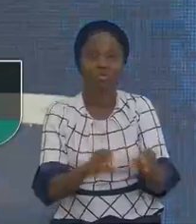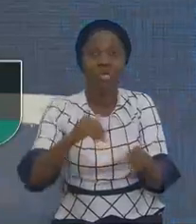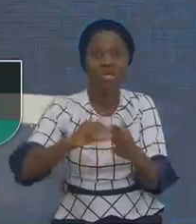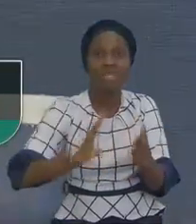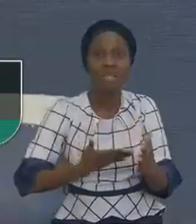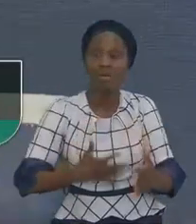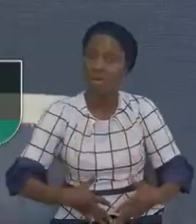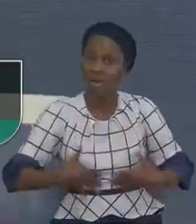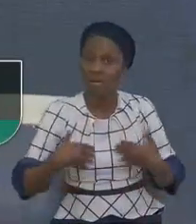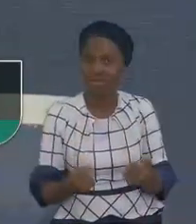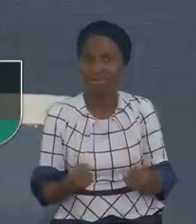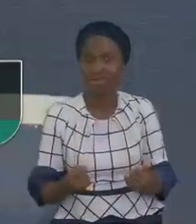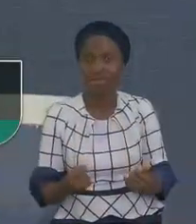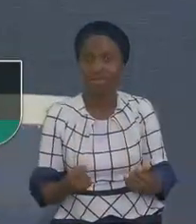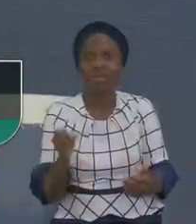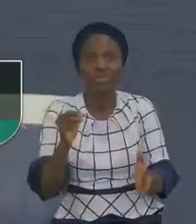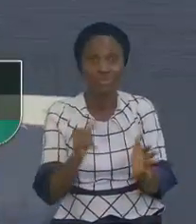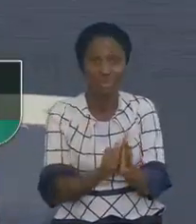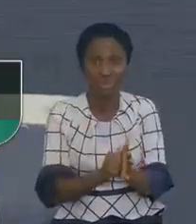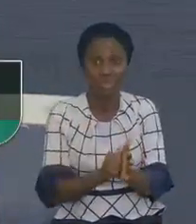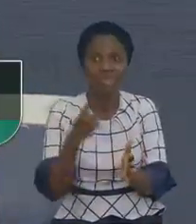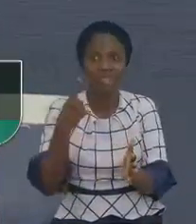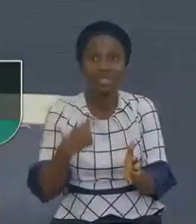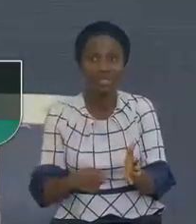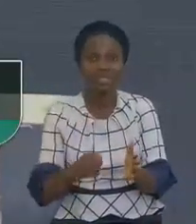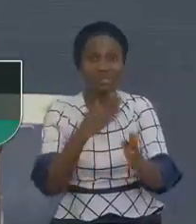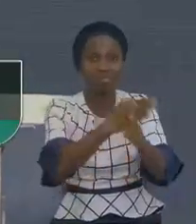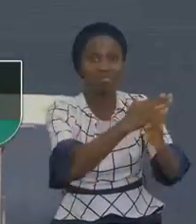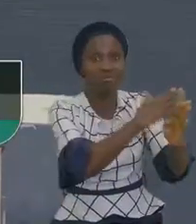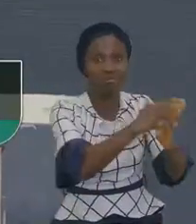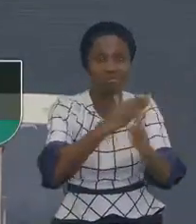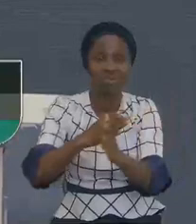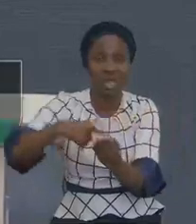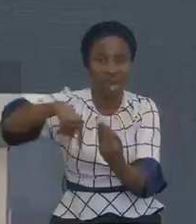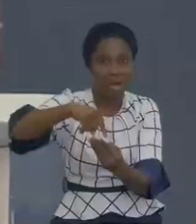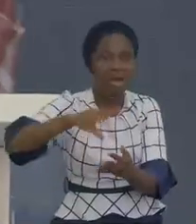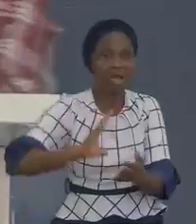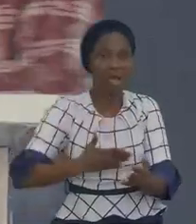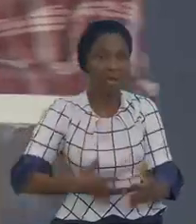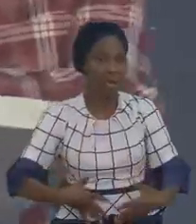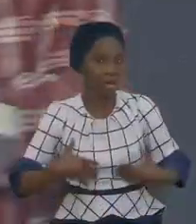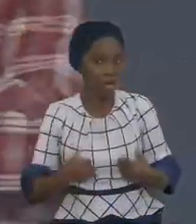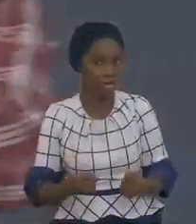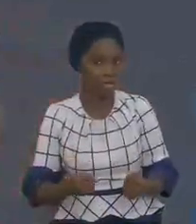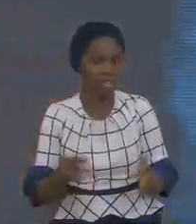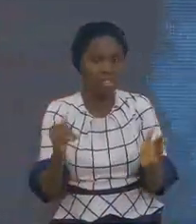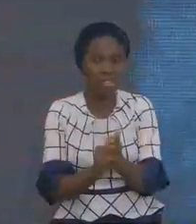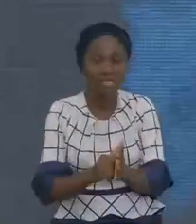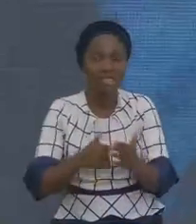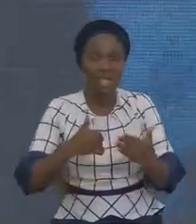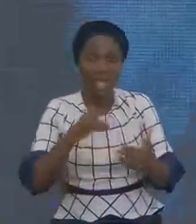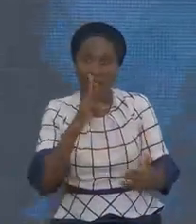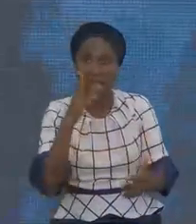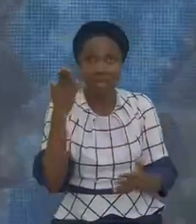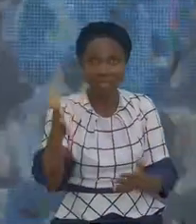Afin que les barricades autour de notre vie, qui étaient là tout le temps,